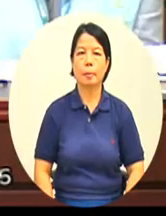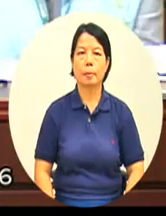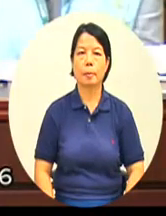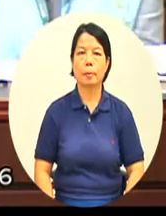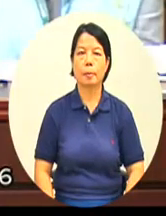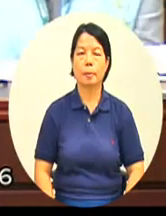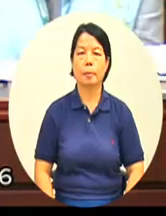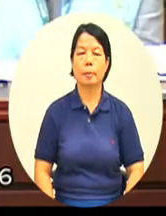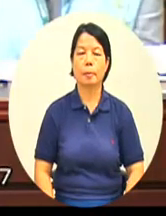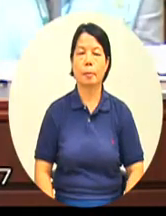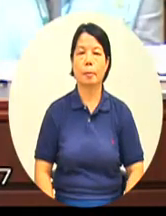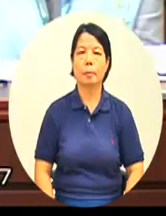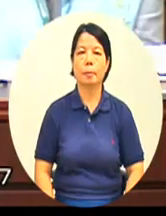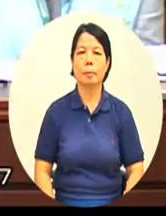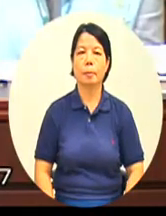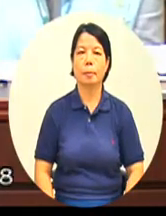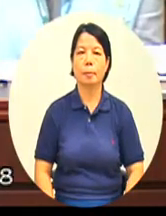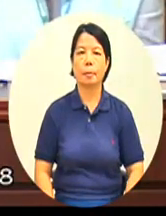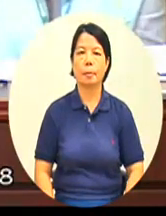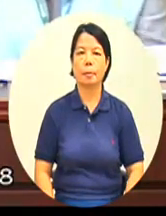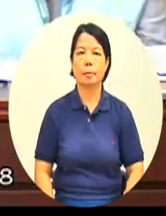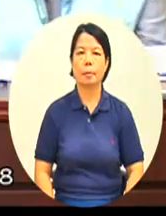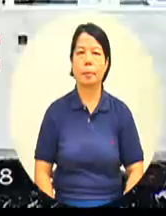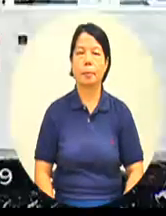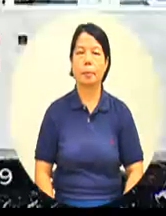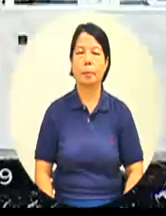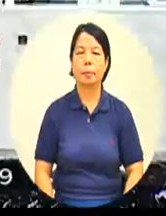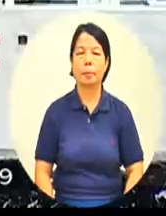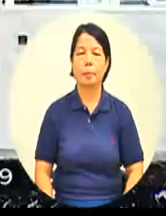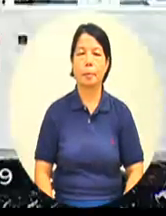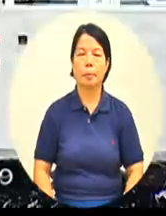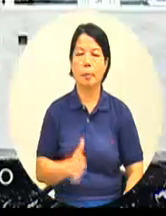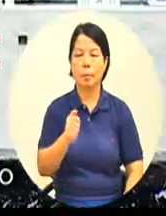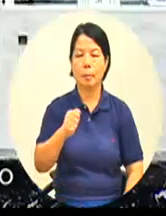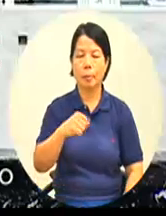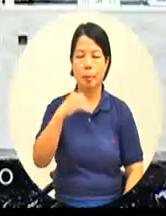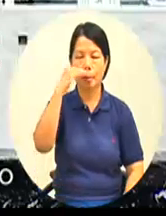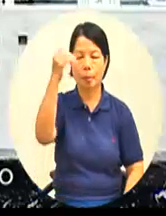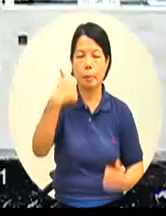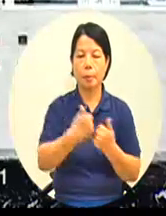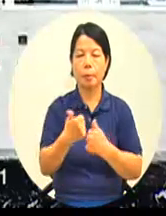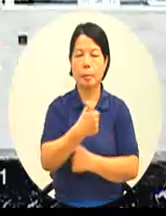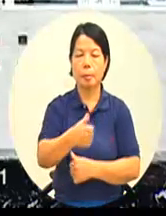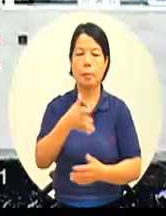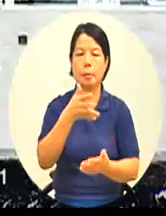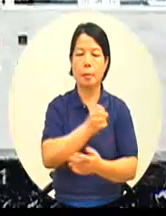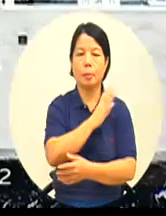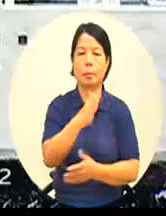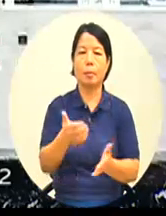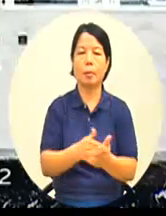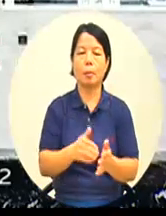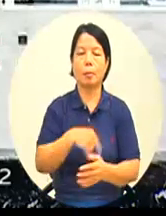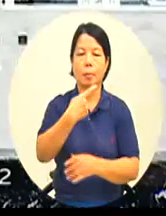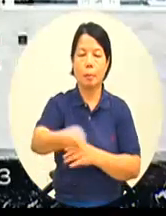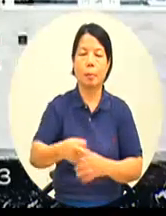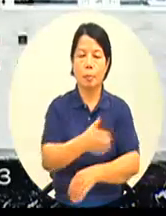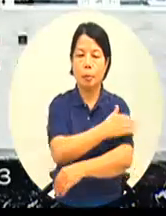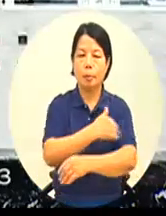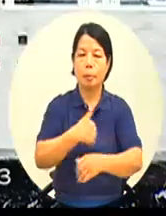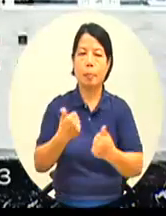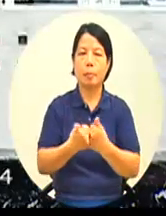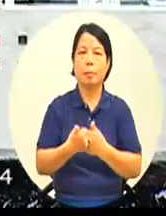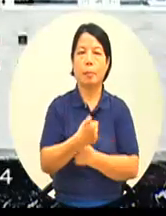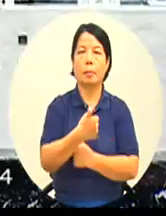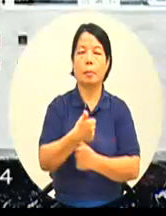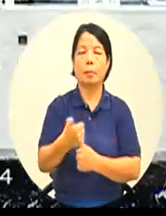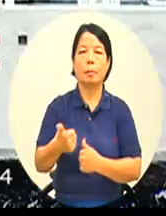好，谢谢，谢谢。 好，谢谢高敏议员的咨询。接下来咨询的议员是陈梅娟议员，时间十